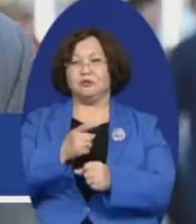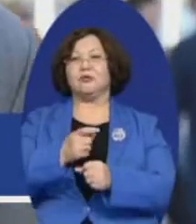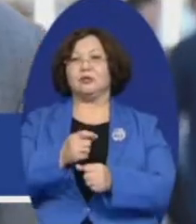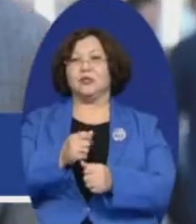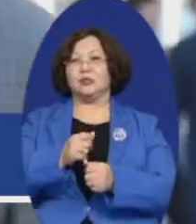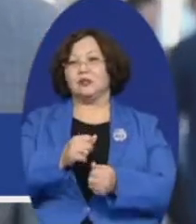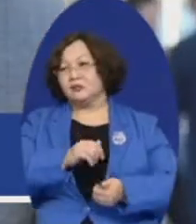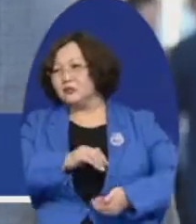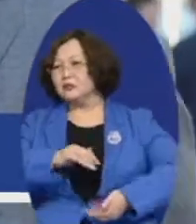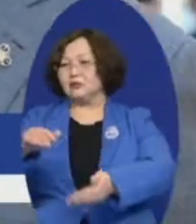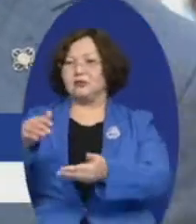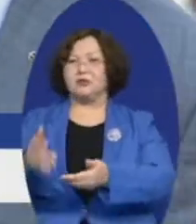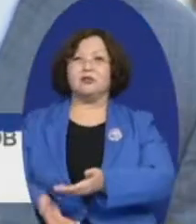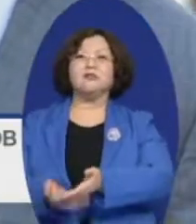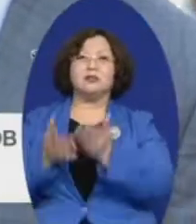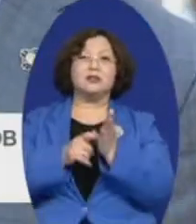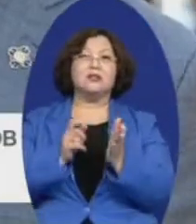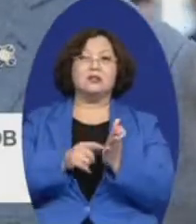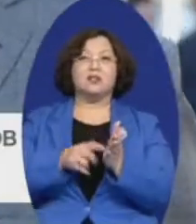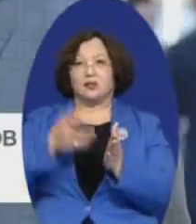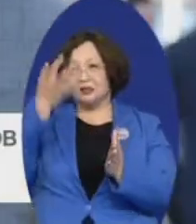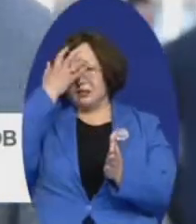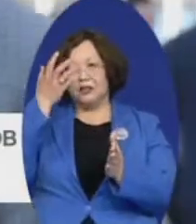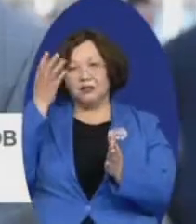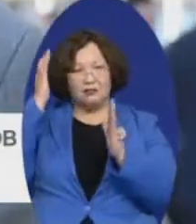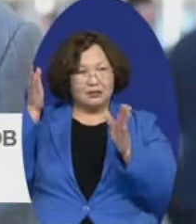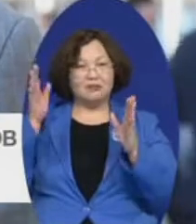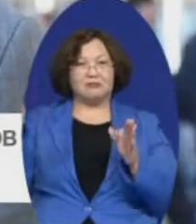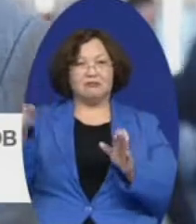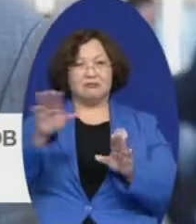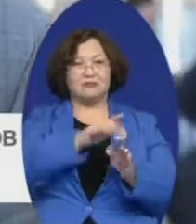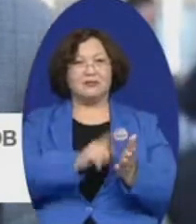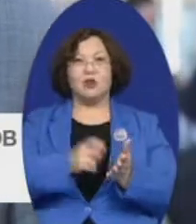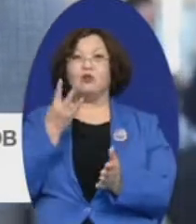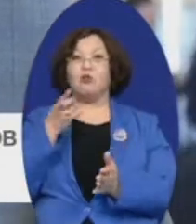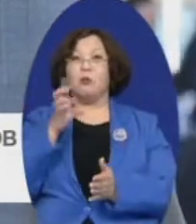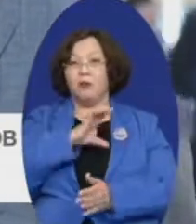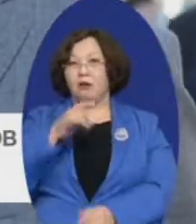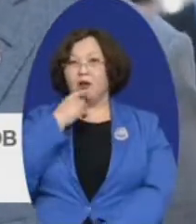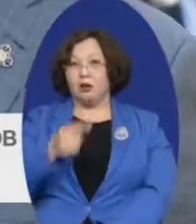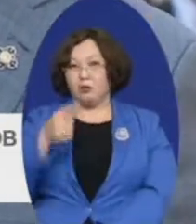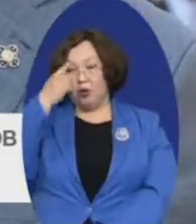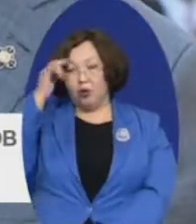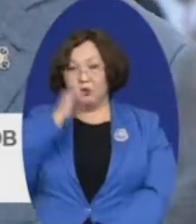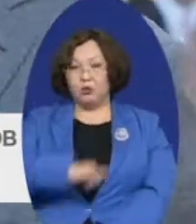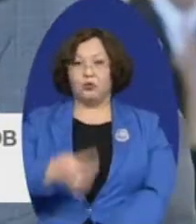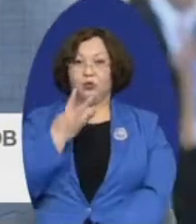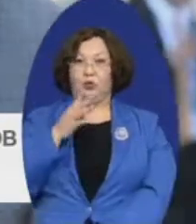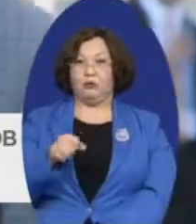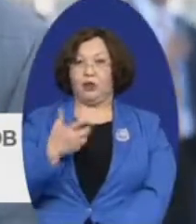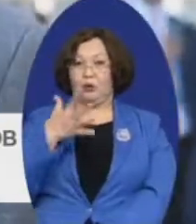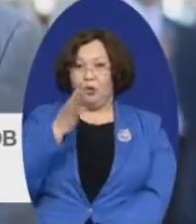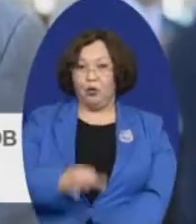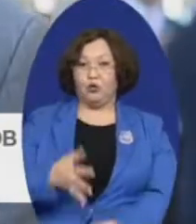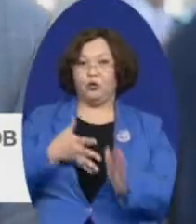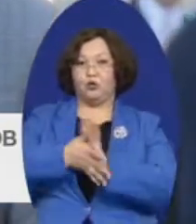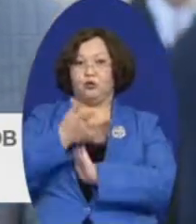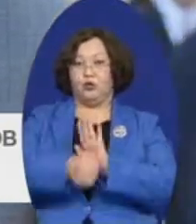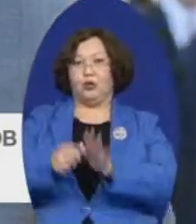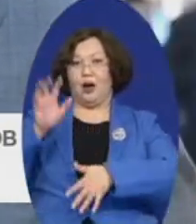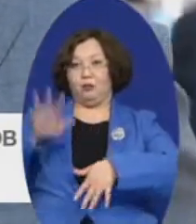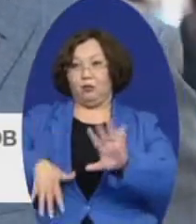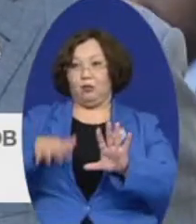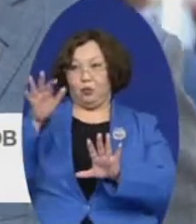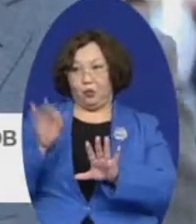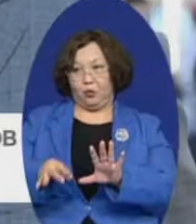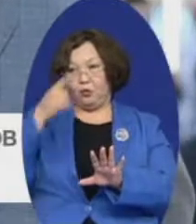гэдэг зорилго тавьж байгаа байхгүй. Гэтэл бид нар бол дотоодын нийт бүтээгдэхүүний 4.5% төсвийн 15% зарцуулж